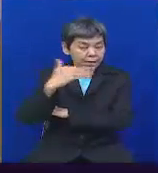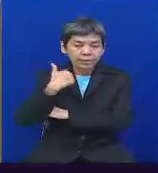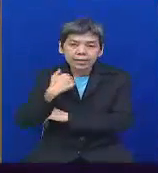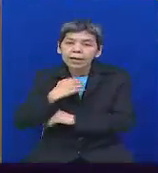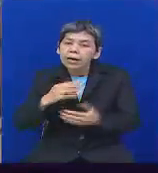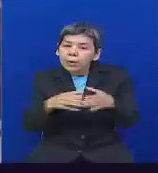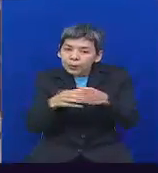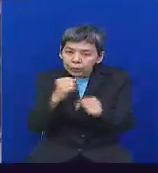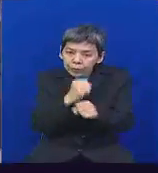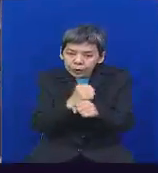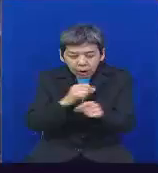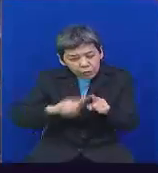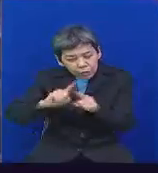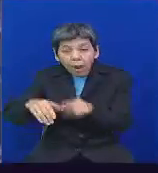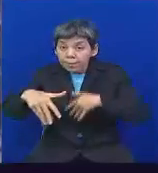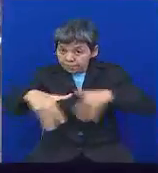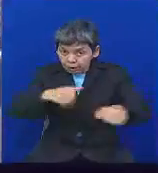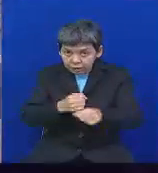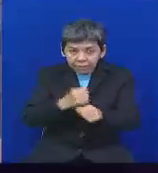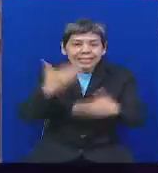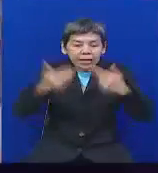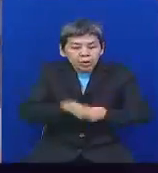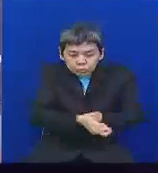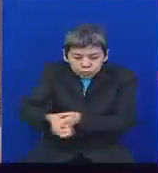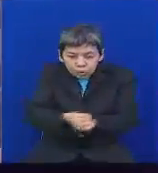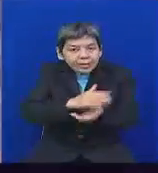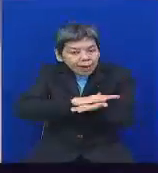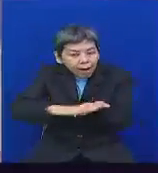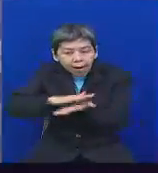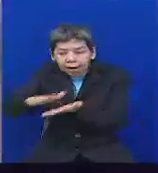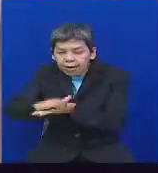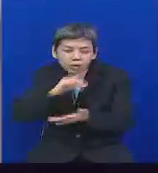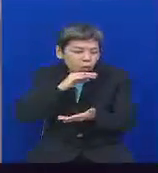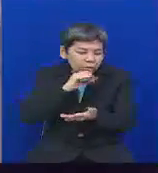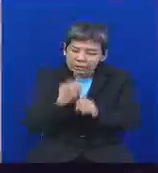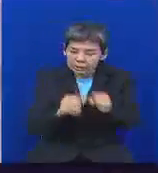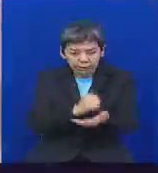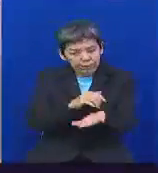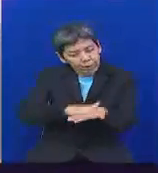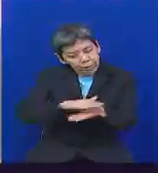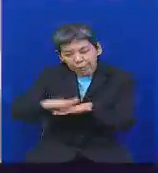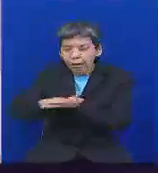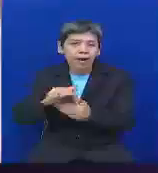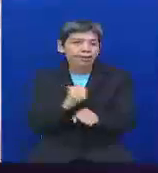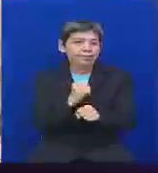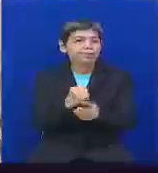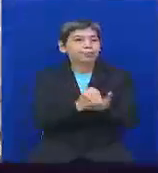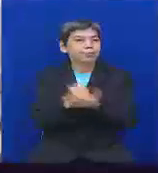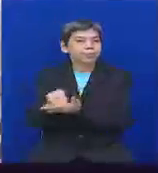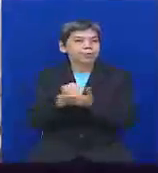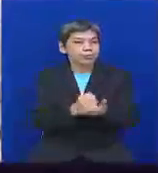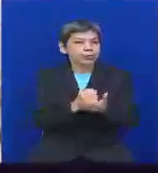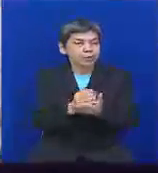จังหวัดร่วมกับหลายฝ่ายและประชาชนทำกิจกรรมบิ๊กคลีนนิ่งเดย์กำจัดขยะและทำความสะอาดพื้นที่ค่ะ